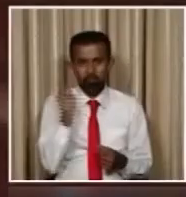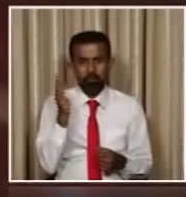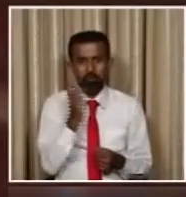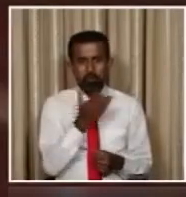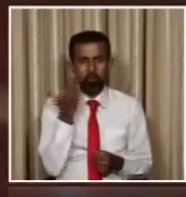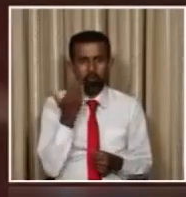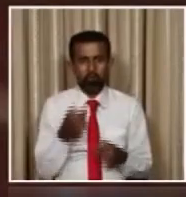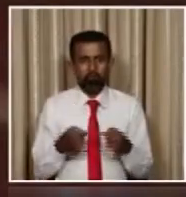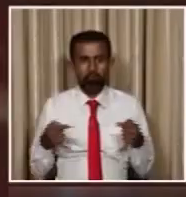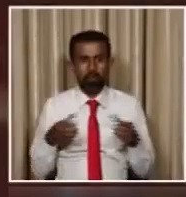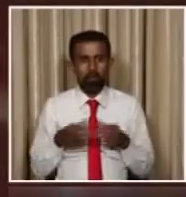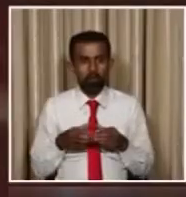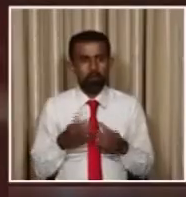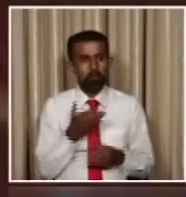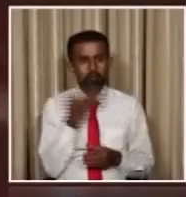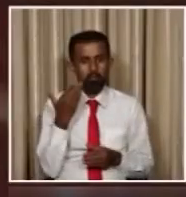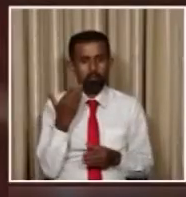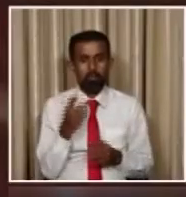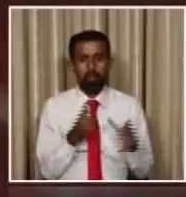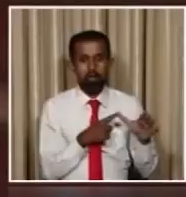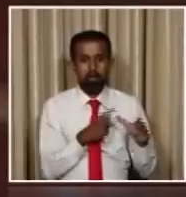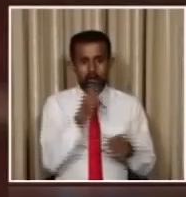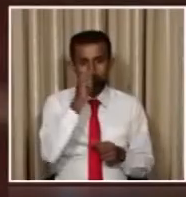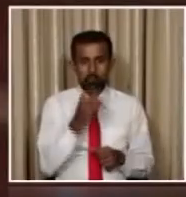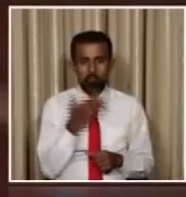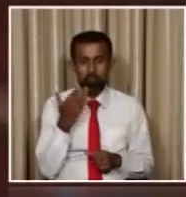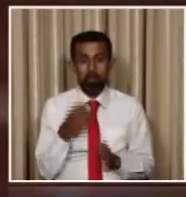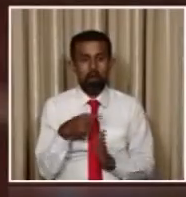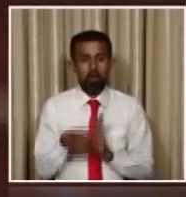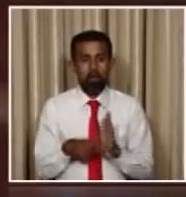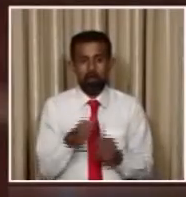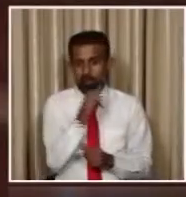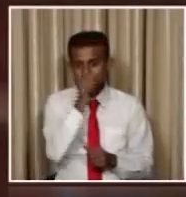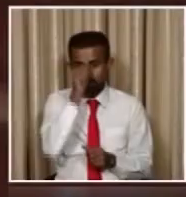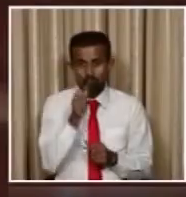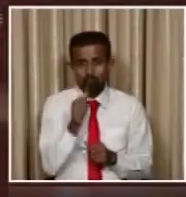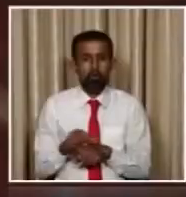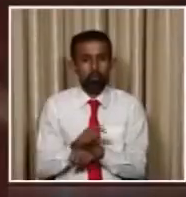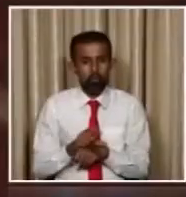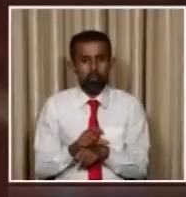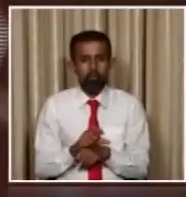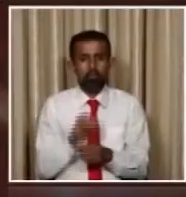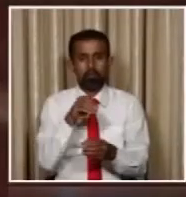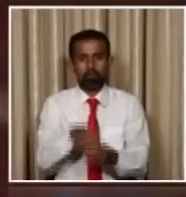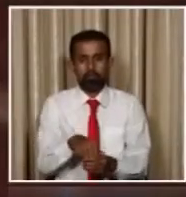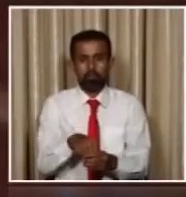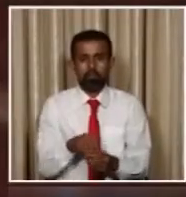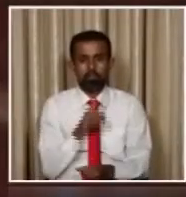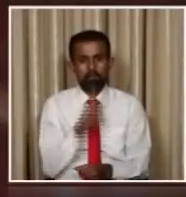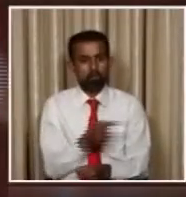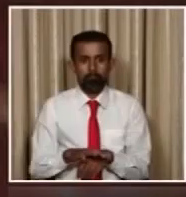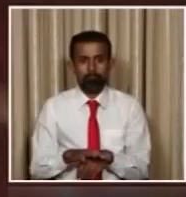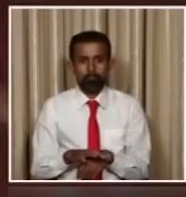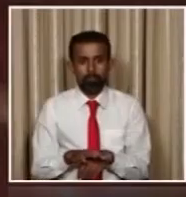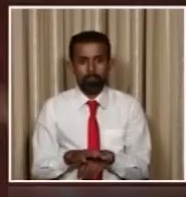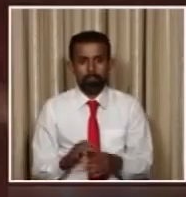තිබුණා, විපක්ෂ නායකතුමාට ගන්න තිබුණා, මේක අනුර කුමාර දිසානායක කරගන්න තිබුණා. ලංකාවේ කතෝලික ප්‍රජාව ඉන්න ටොප් ලෝයර්ස්ලා ඉන්නවා. ඒ කොමිෂමට කියන්න මේ නඩු ටික අතර